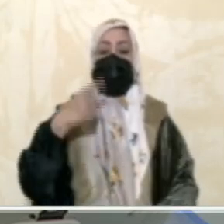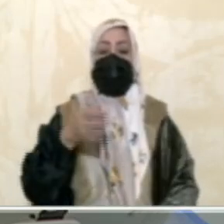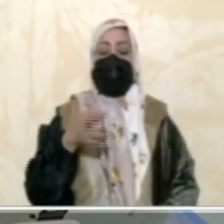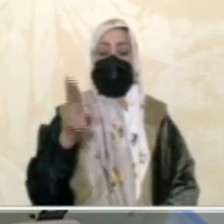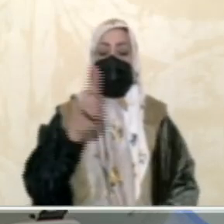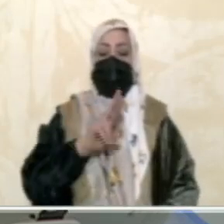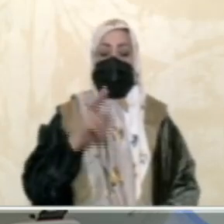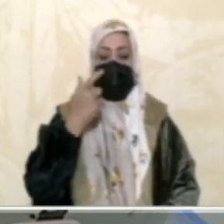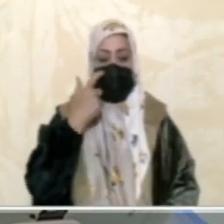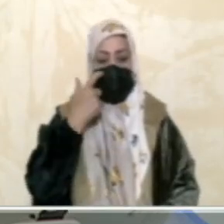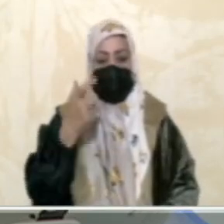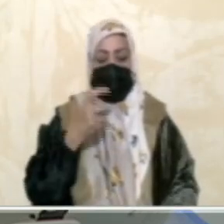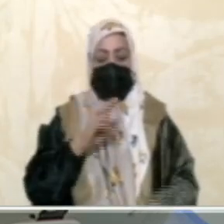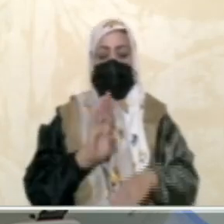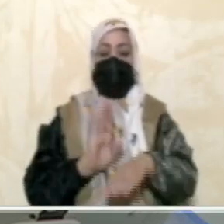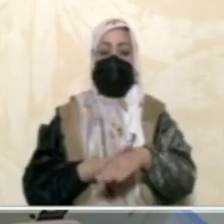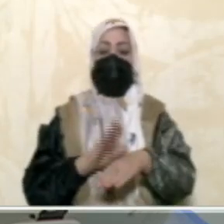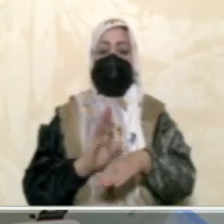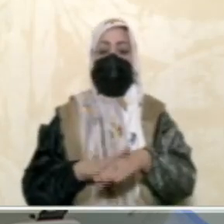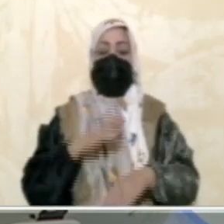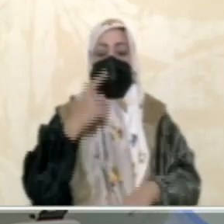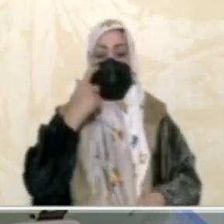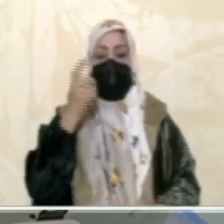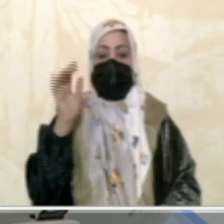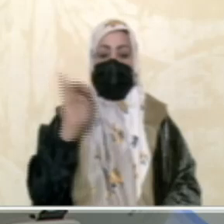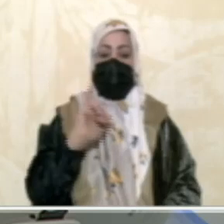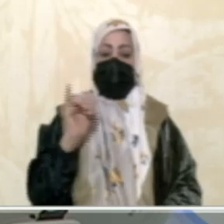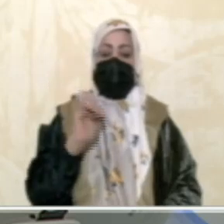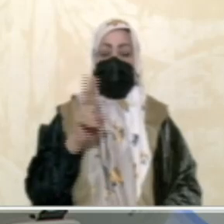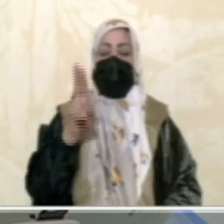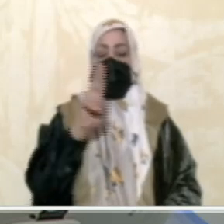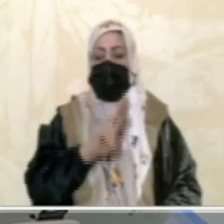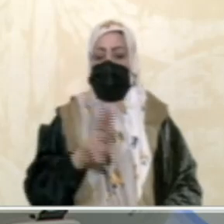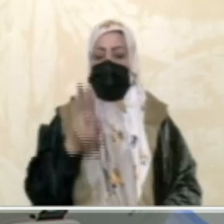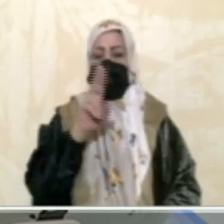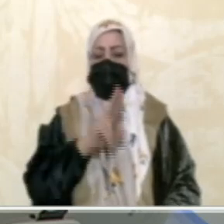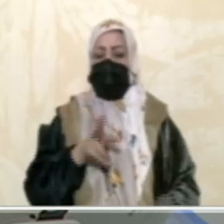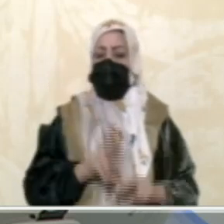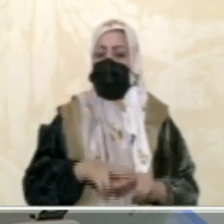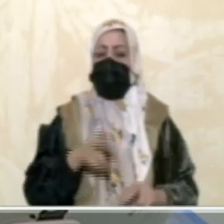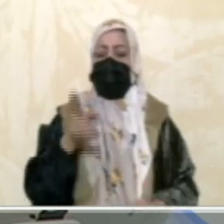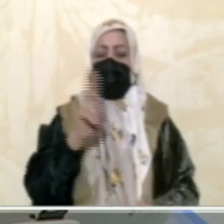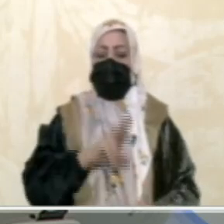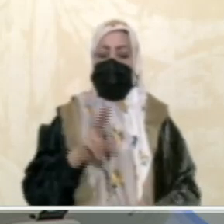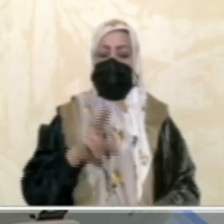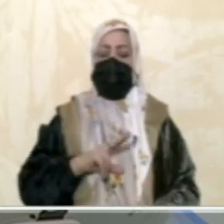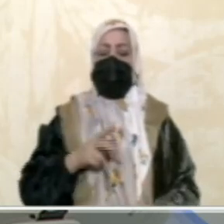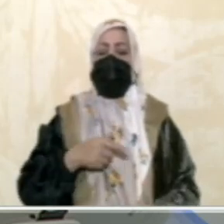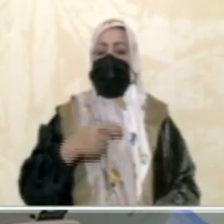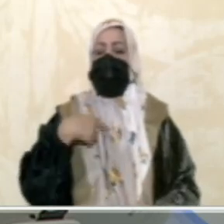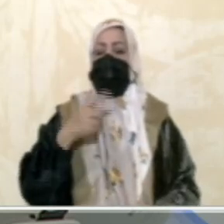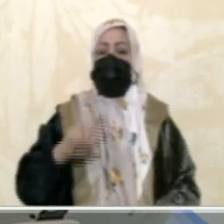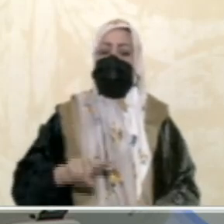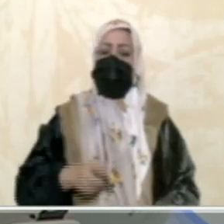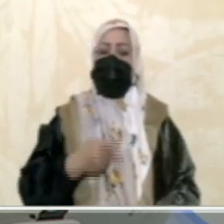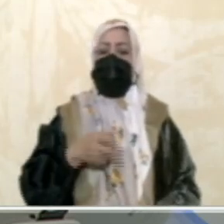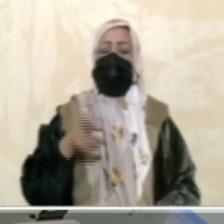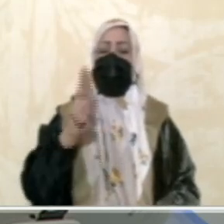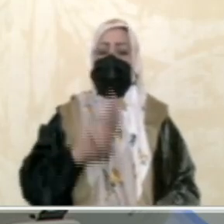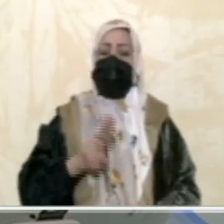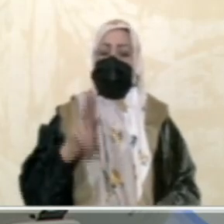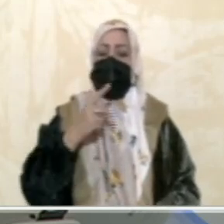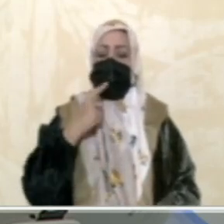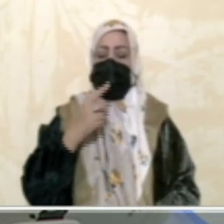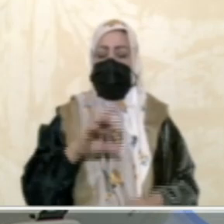يكثر السؤال عنه وتكثر الشكوى منه من الناس وتردد هذا السؤال